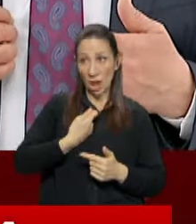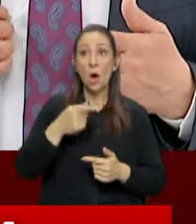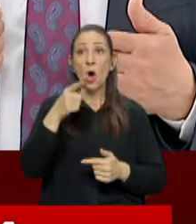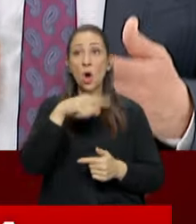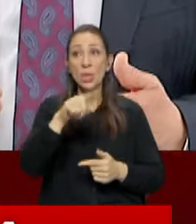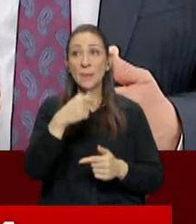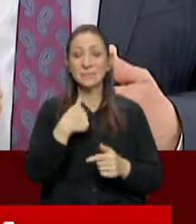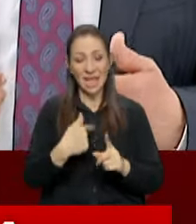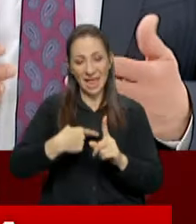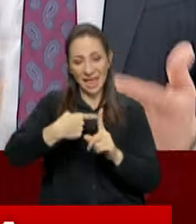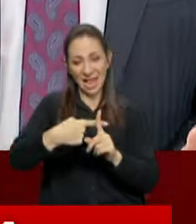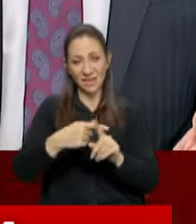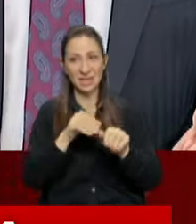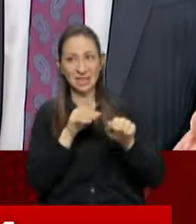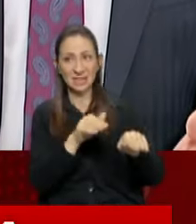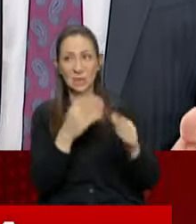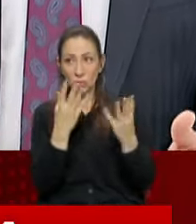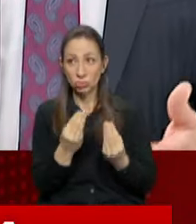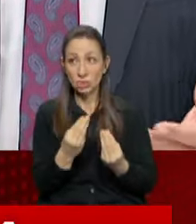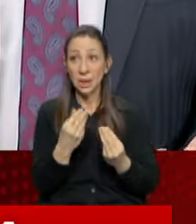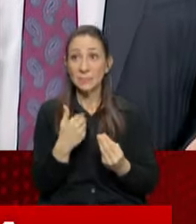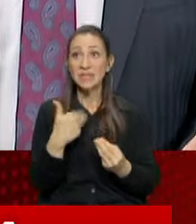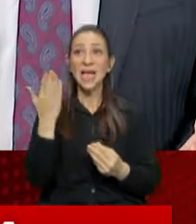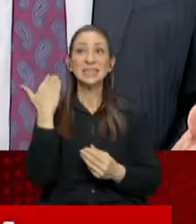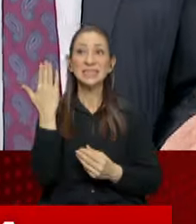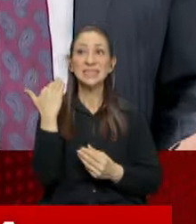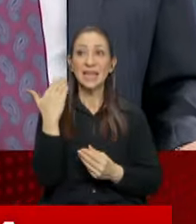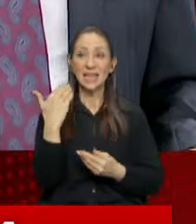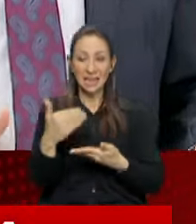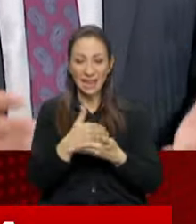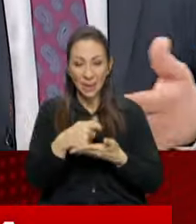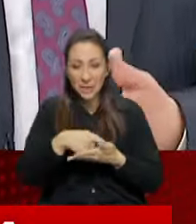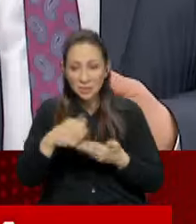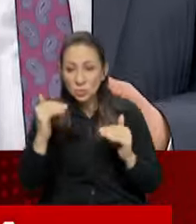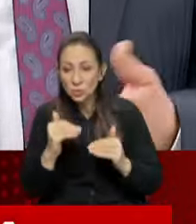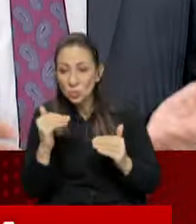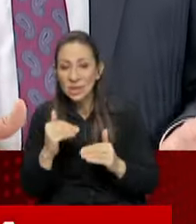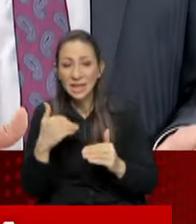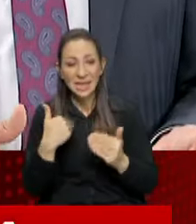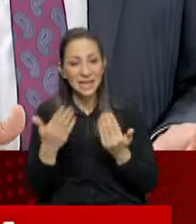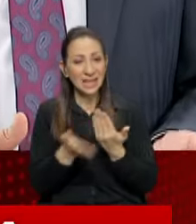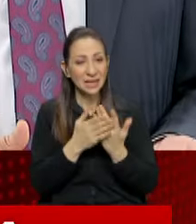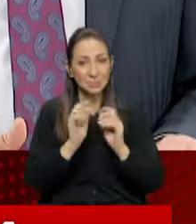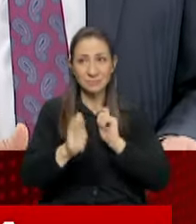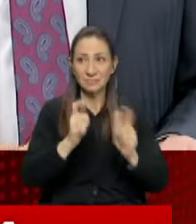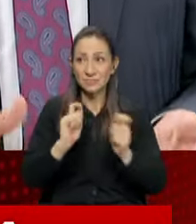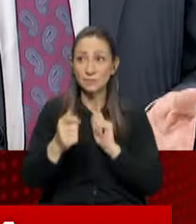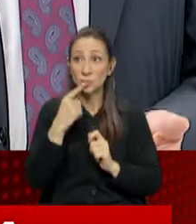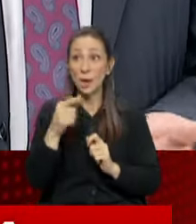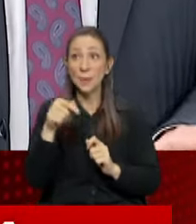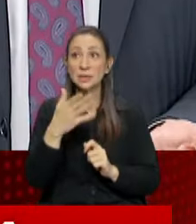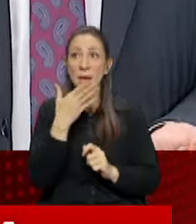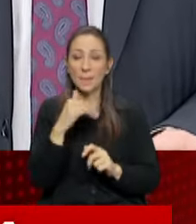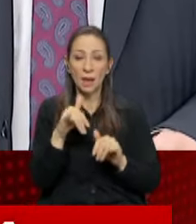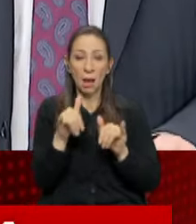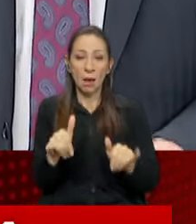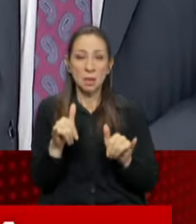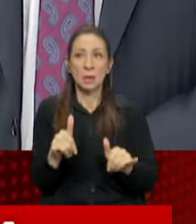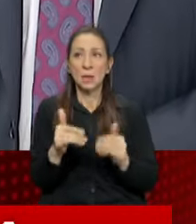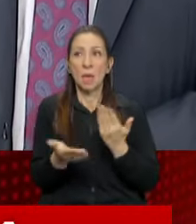onlara da biz ilave destek olacağız. Ha biz eskiden geliri düşük, geliri olmayanlara yardım edelim diyorduk ama şimdi emekliler de